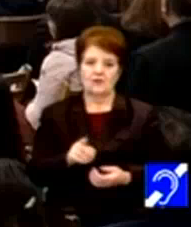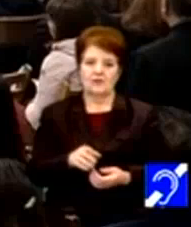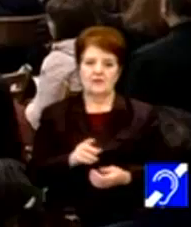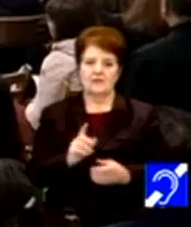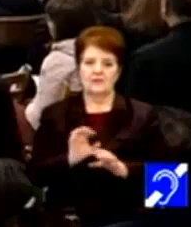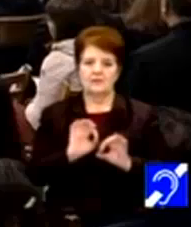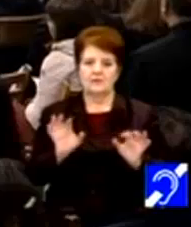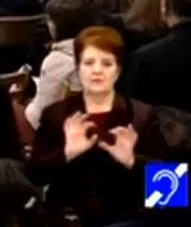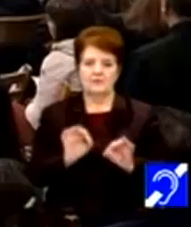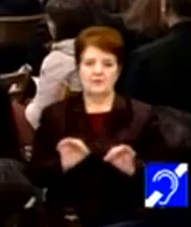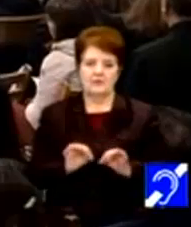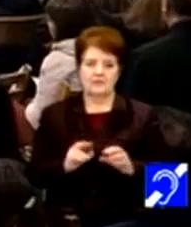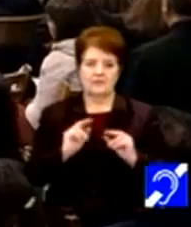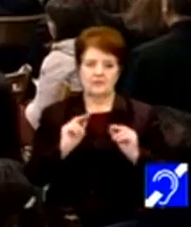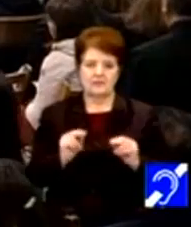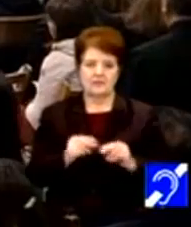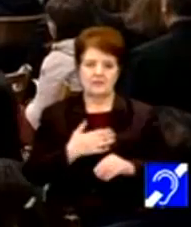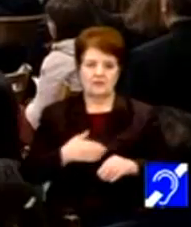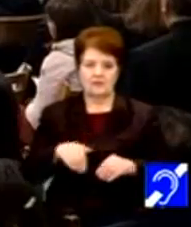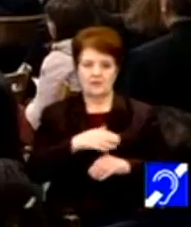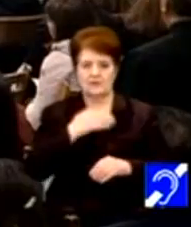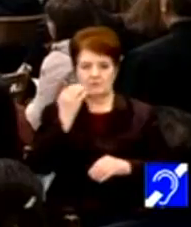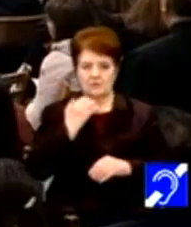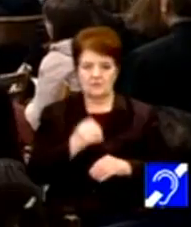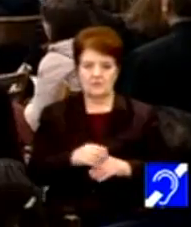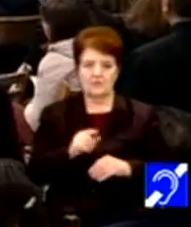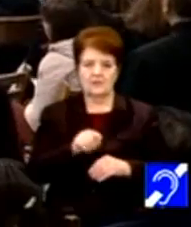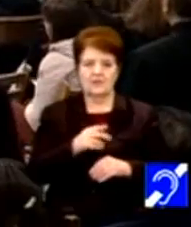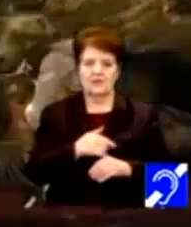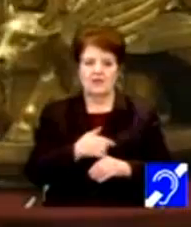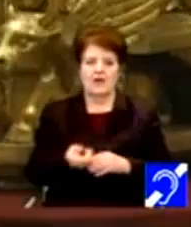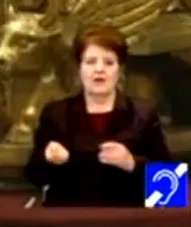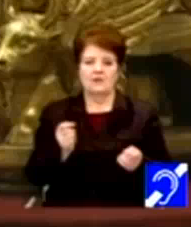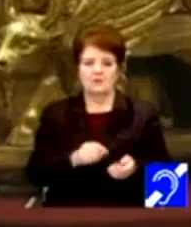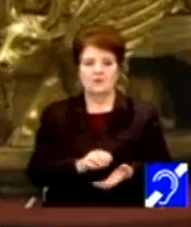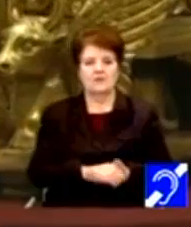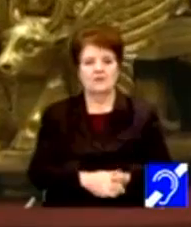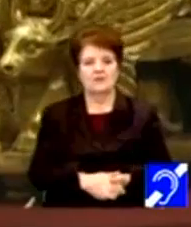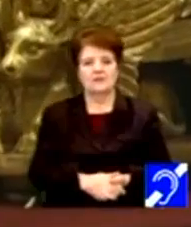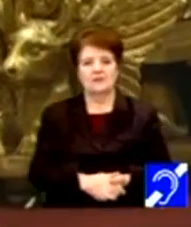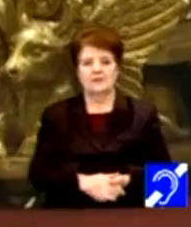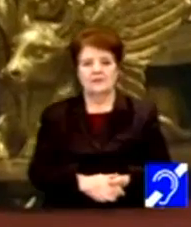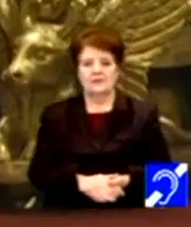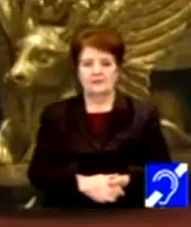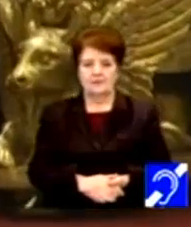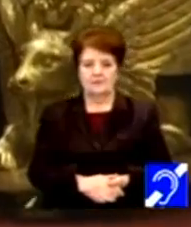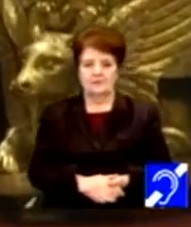sincere thanks and encouragement to continue being the hope for all of us.